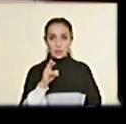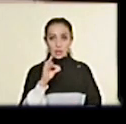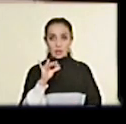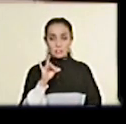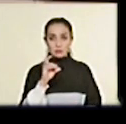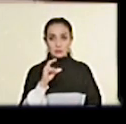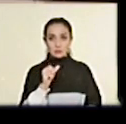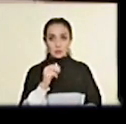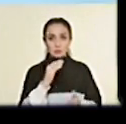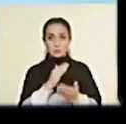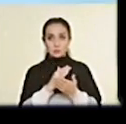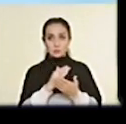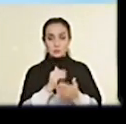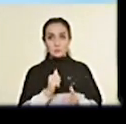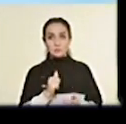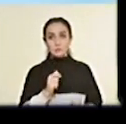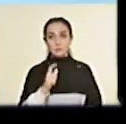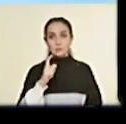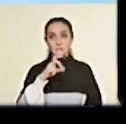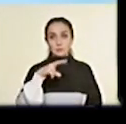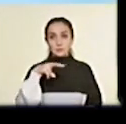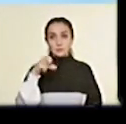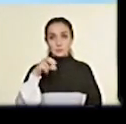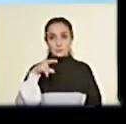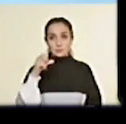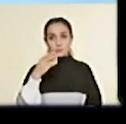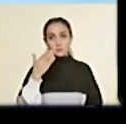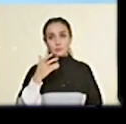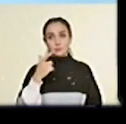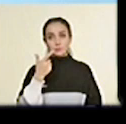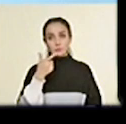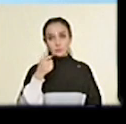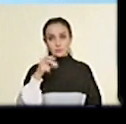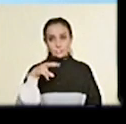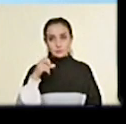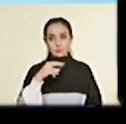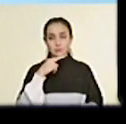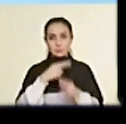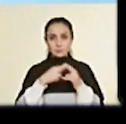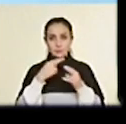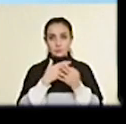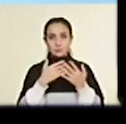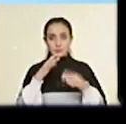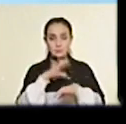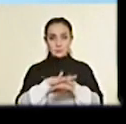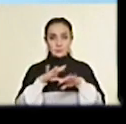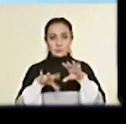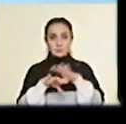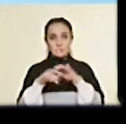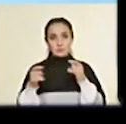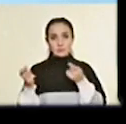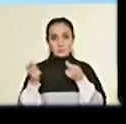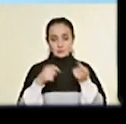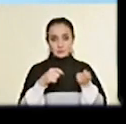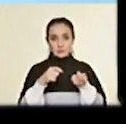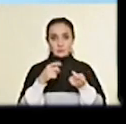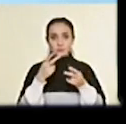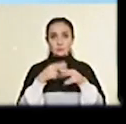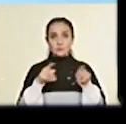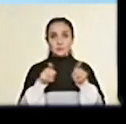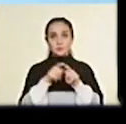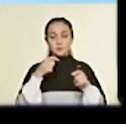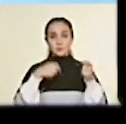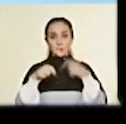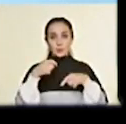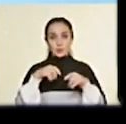va koloniyalardan Elladaga g'alla, metal va qullar keltirilishi, demak, ushbu